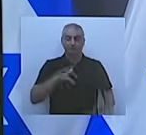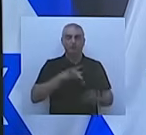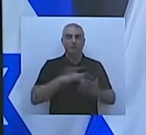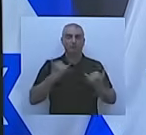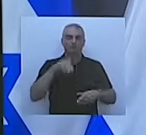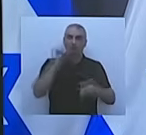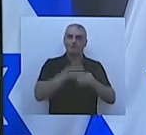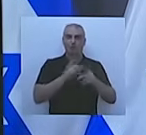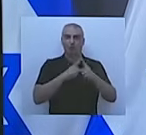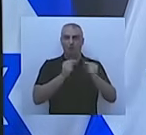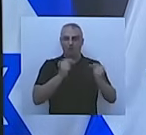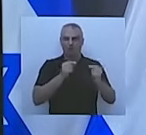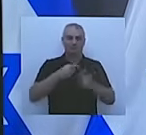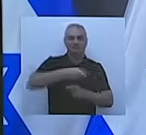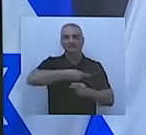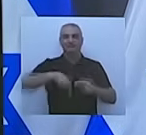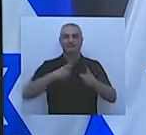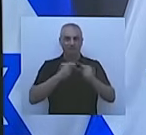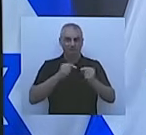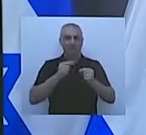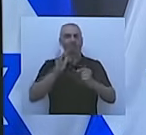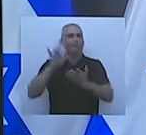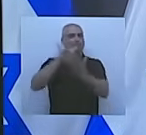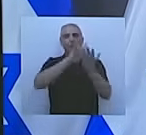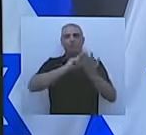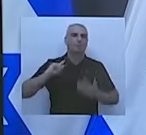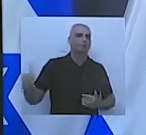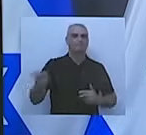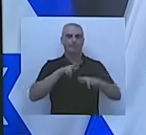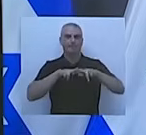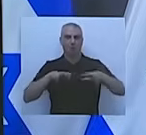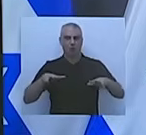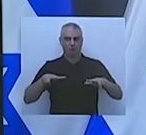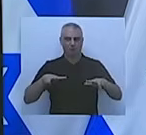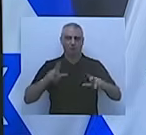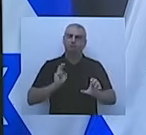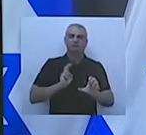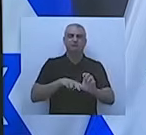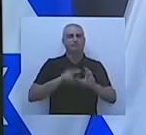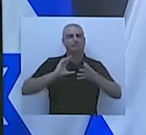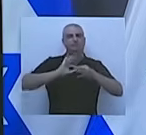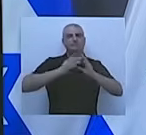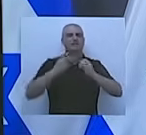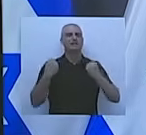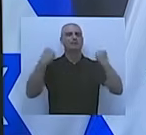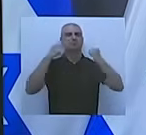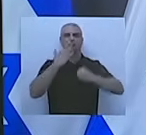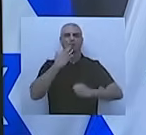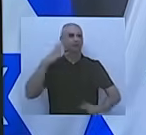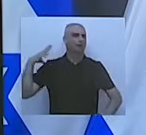bărbați și femei în Israel care sunt concentrați au făcut anul trecut între 115 și 220 de zile de